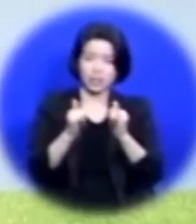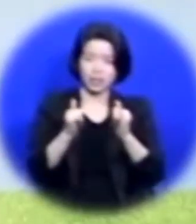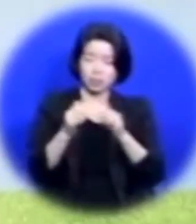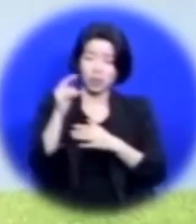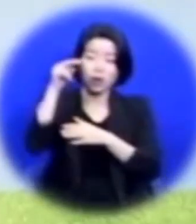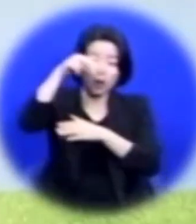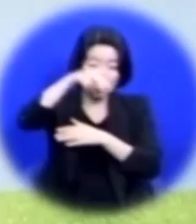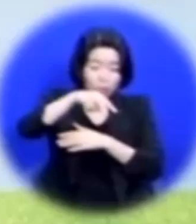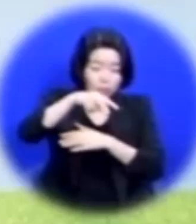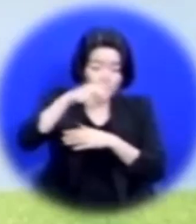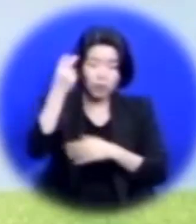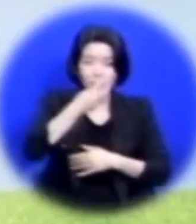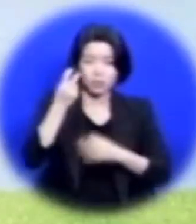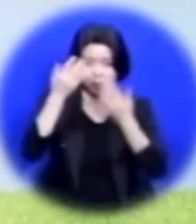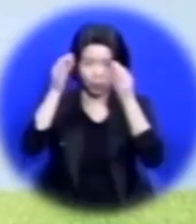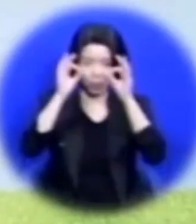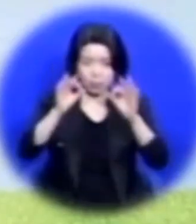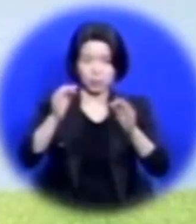살피면서